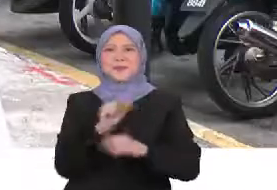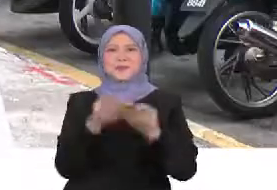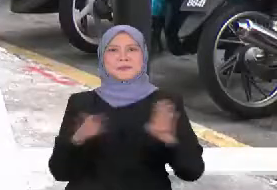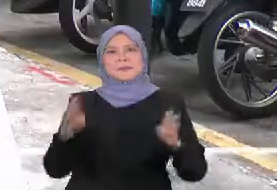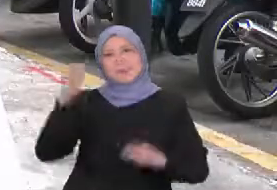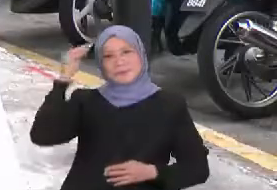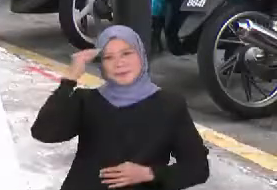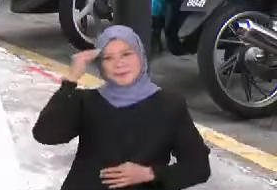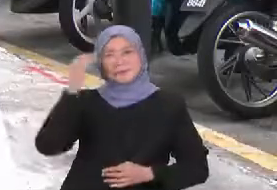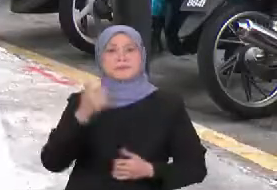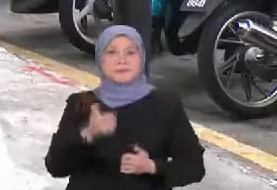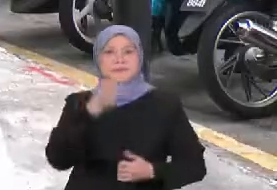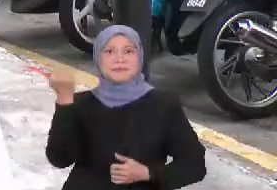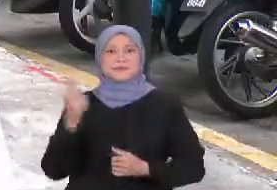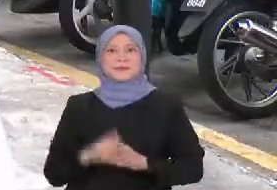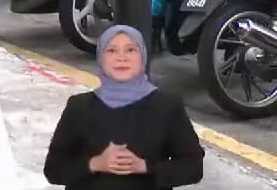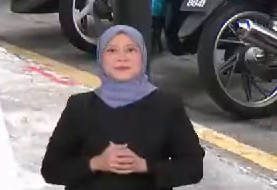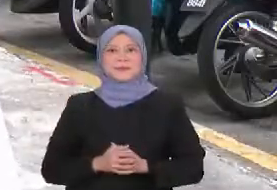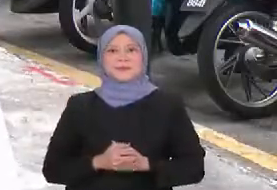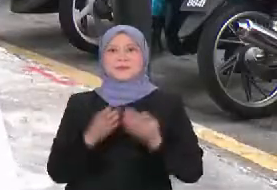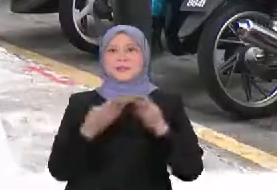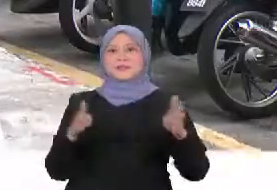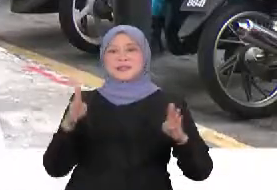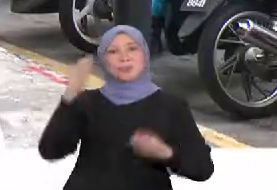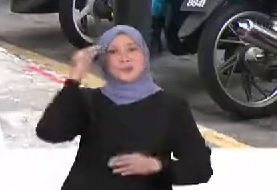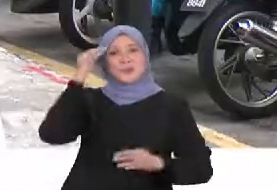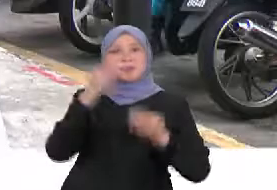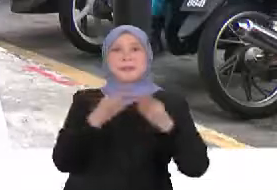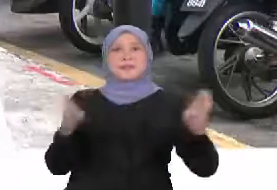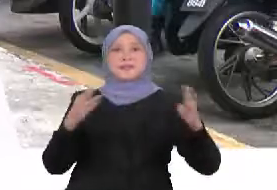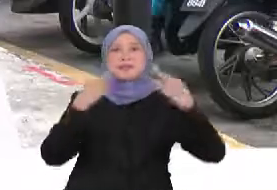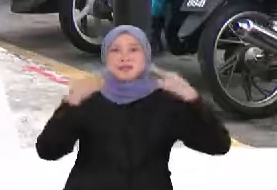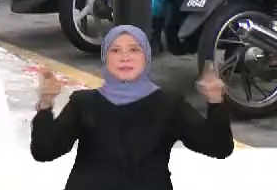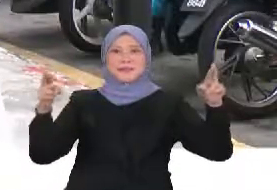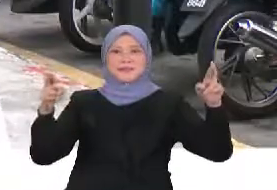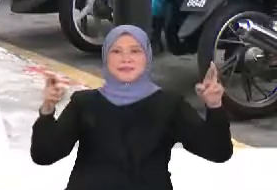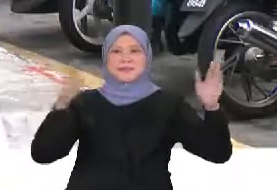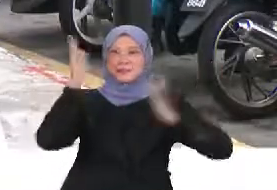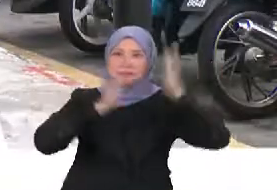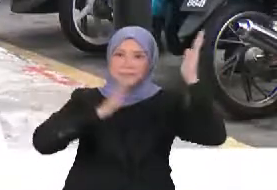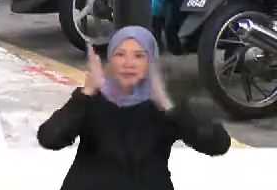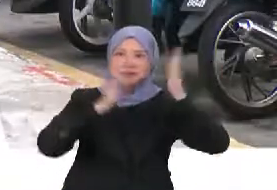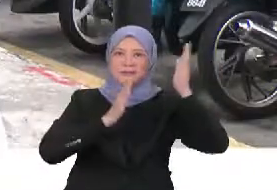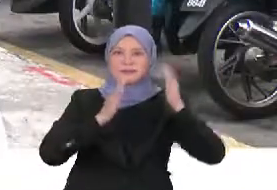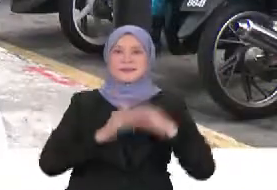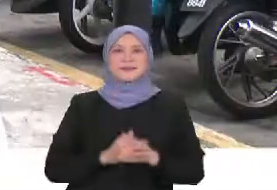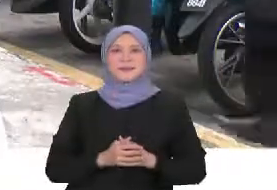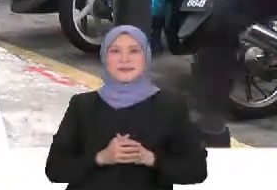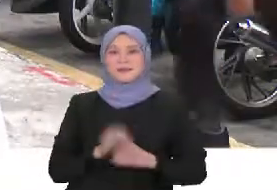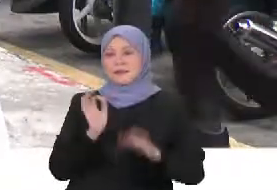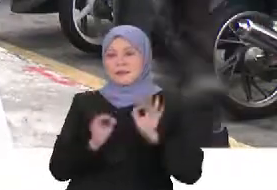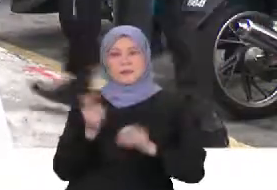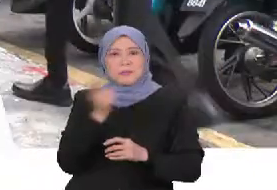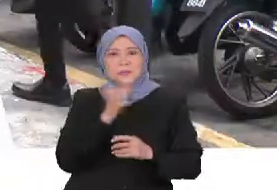bahasa kebangsaanlah, sebab bahasa kebangsaan adalah bahasa rasmi negara kita, dan kalau kita tak